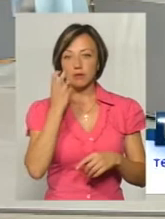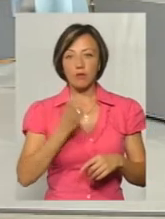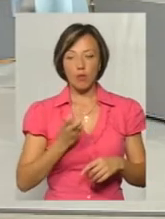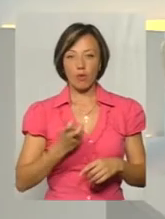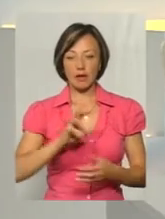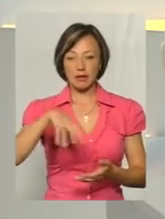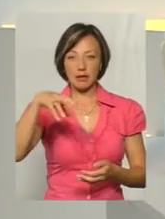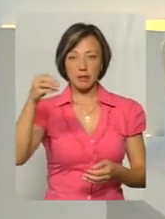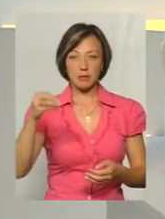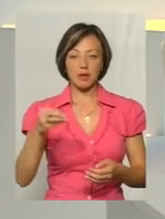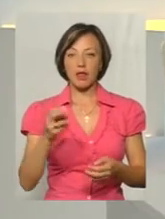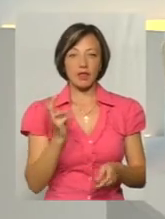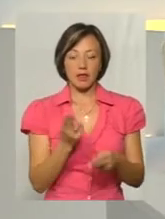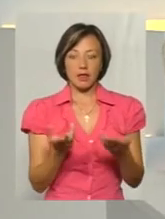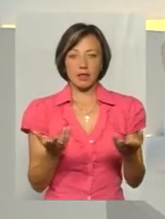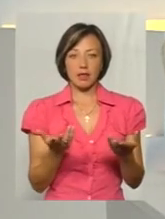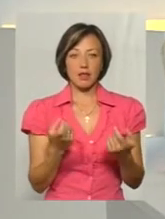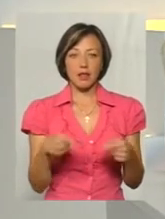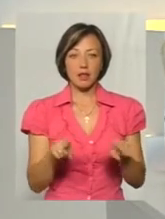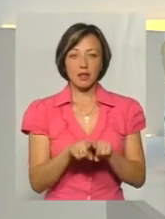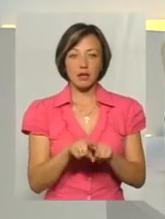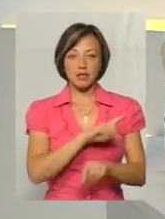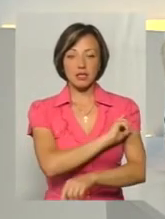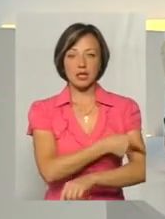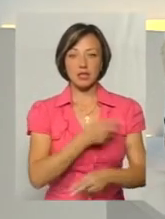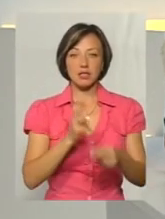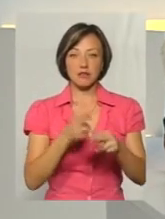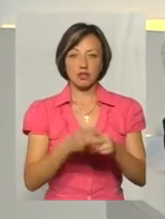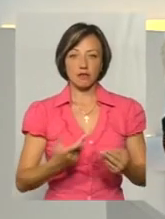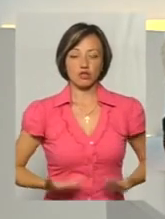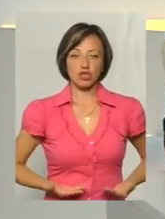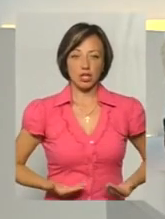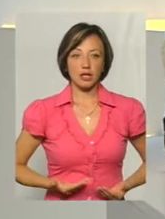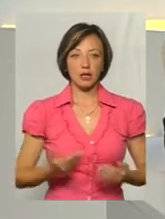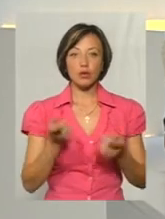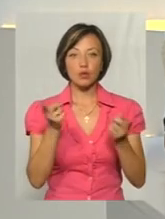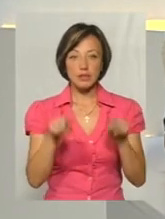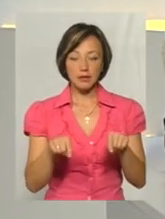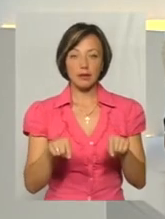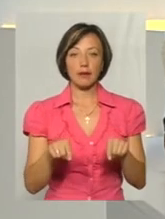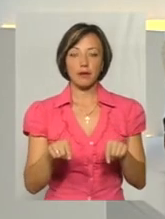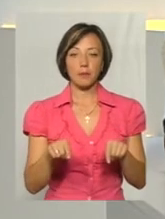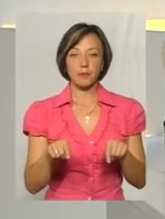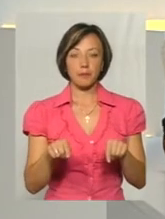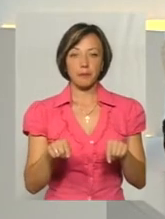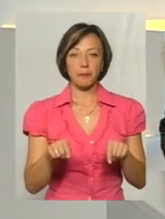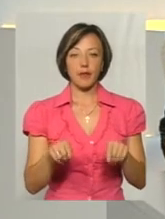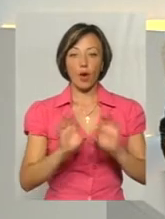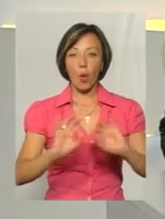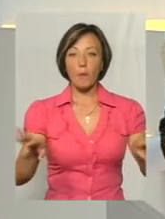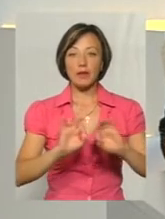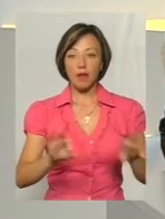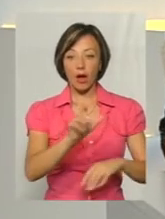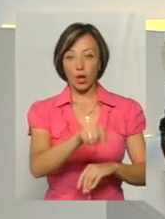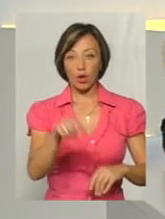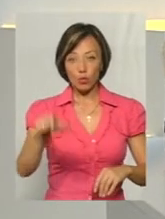так сказати, просто не так сильно заважав їм жити. Оскільки ті коментарі, які дають